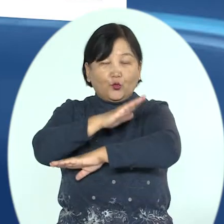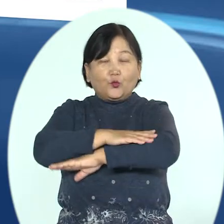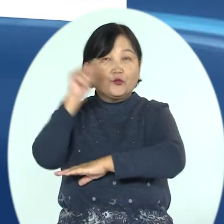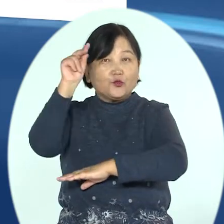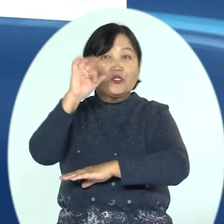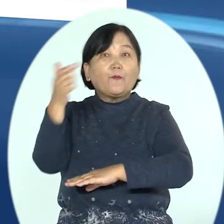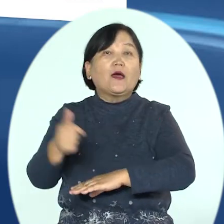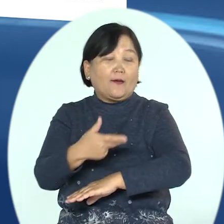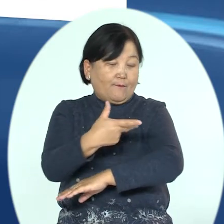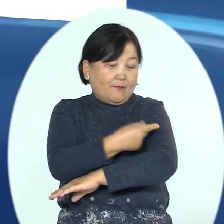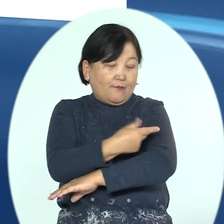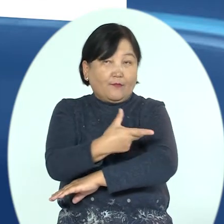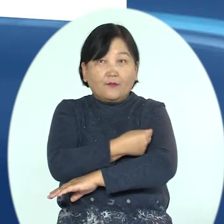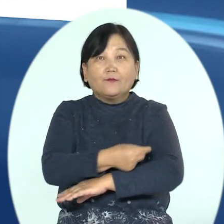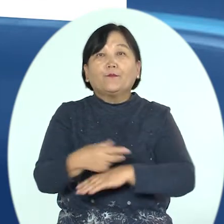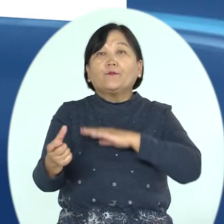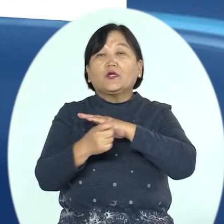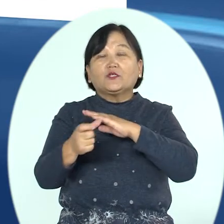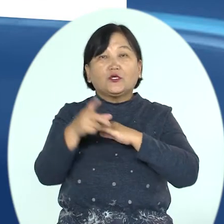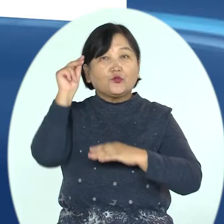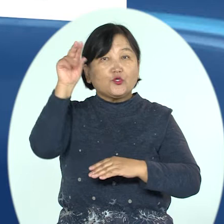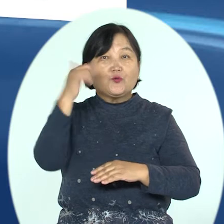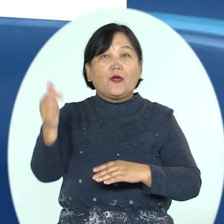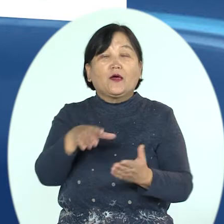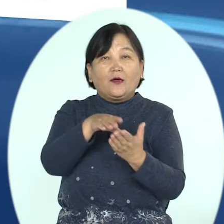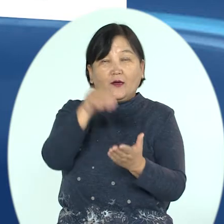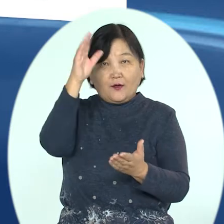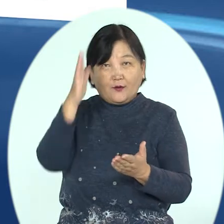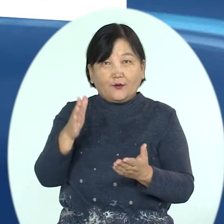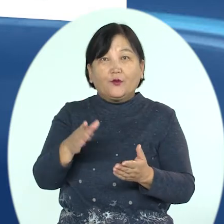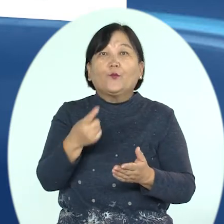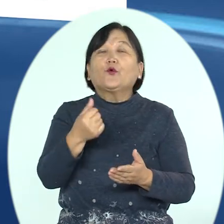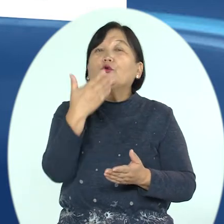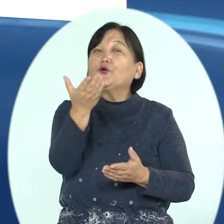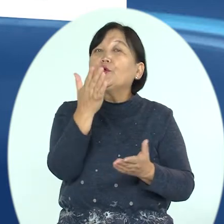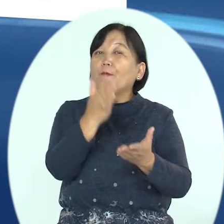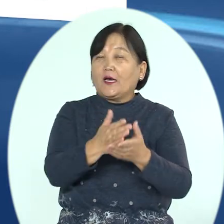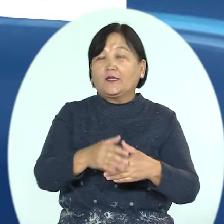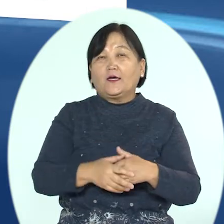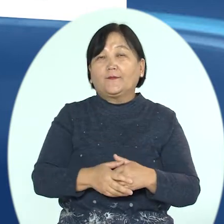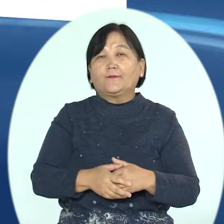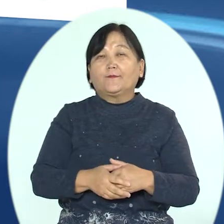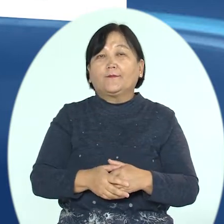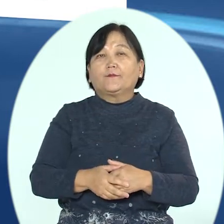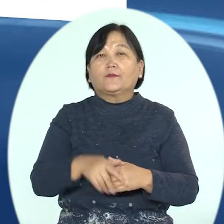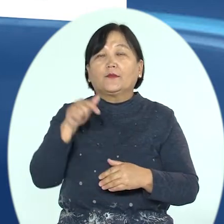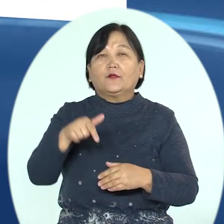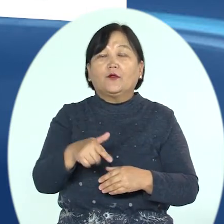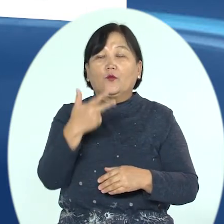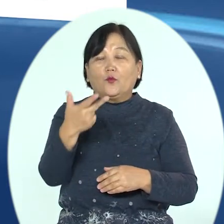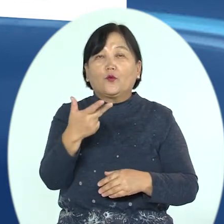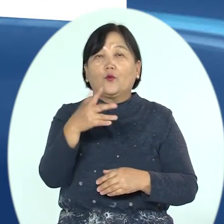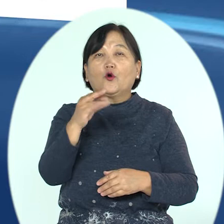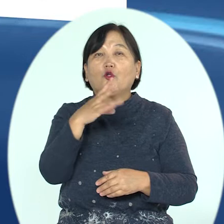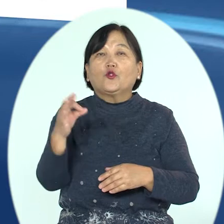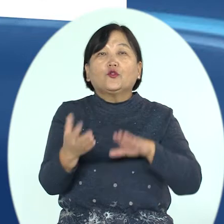одоо сувлагч мэрэгчлэр элсэх юм бол одоо ингээд сургалтын төлбөрийг шийдж болно гэсэн үг. Тэгээд мөн цаашаа суралцахдаа 3-аас дээш болчтой. Суралцахад